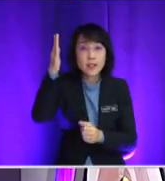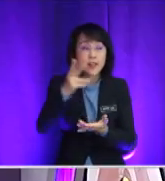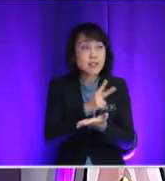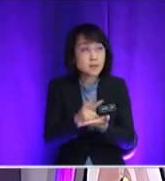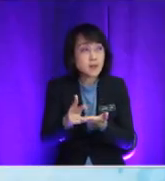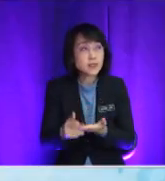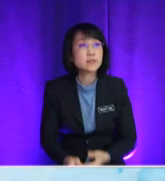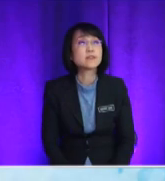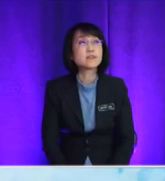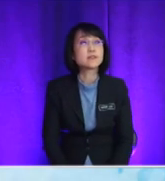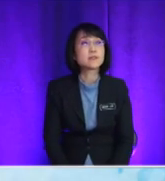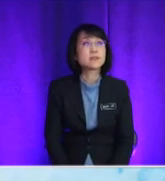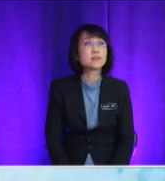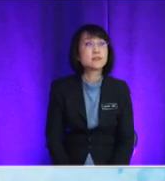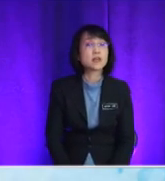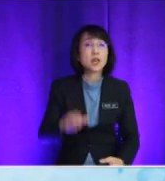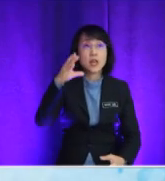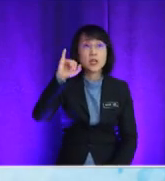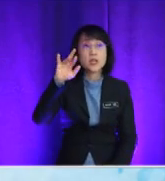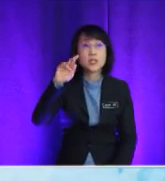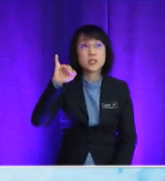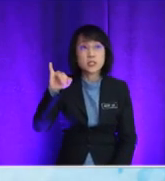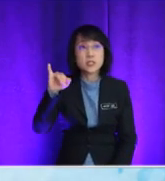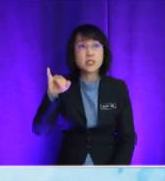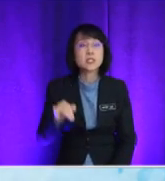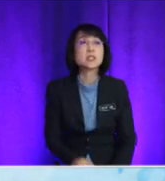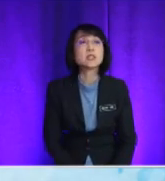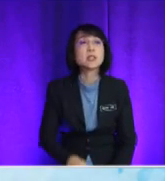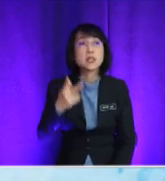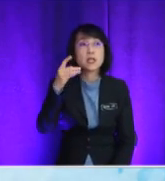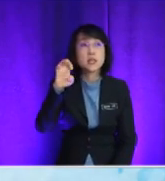belakangku yang baik ciri yang baik adalah